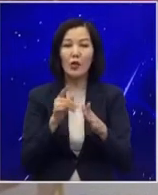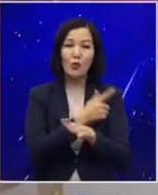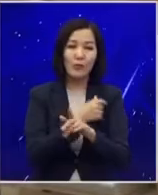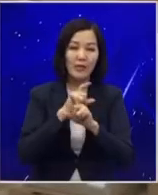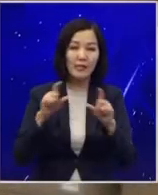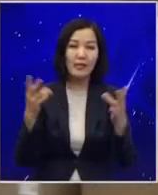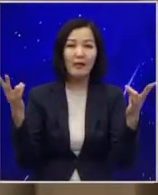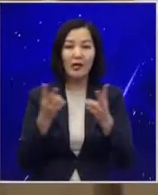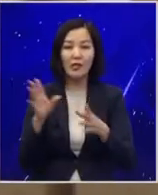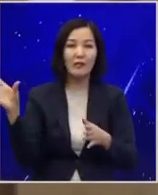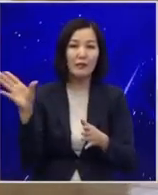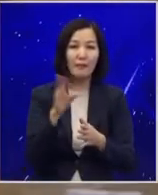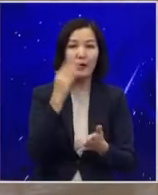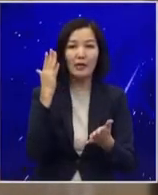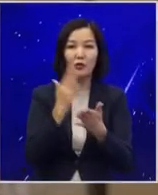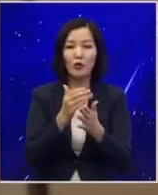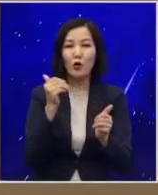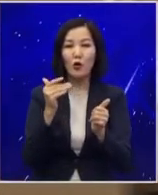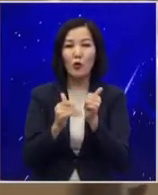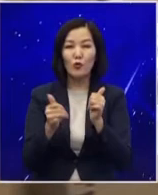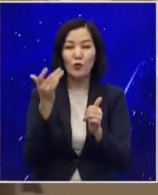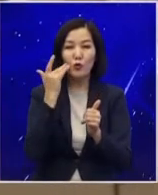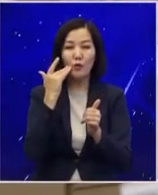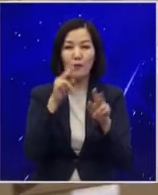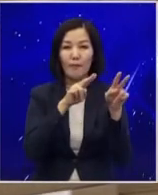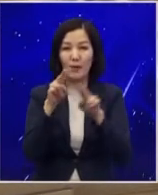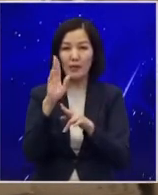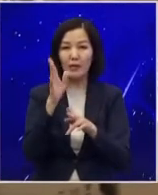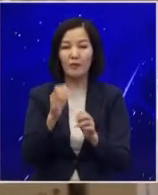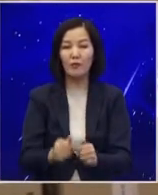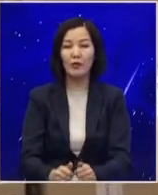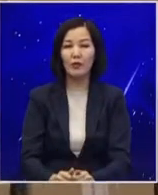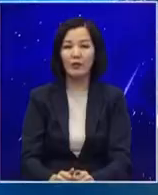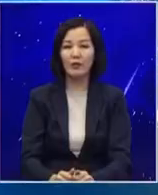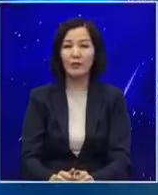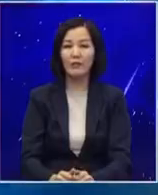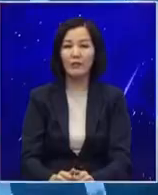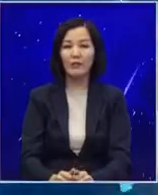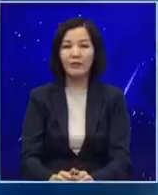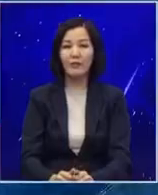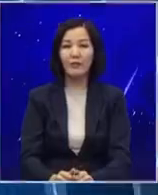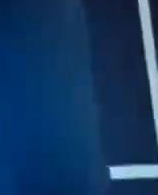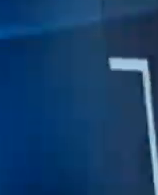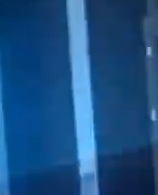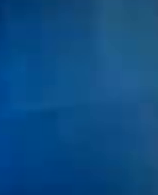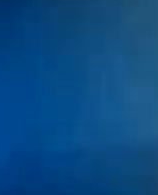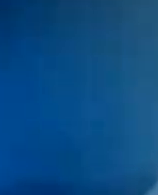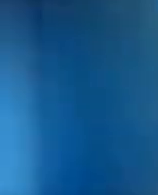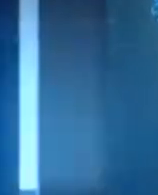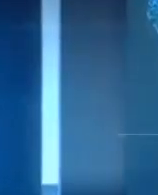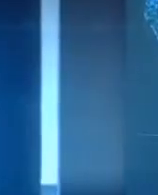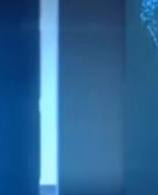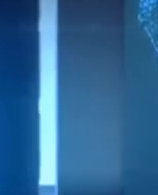медициналық қажеттіліктердің бар жоғы үнемі осылай жауапты мамандар бақылауында болмақ. Меруерт Қыдырбайқызы, Ержан Дүйсен,